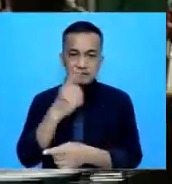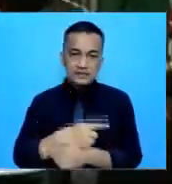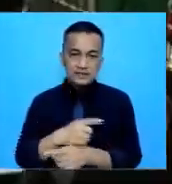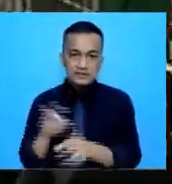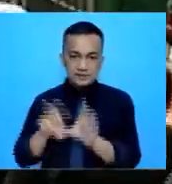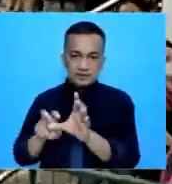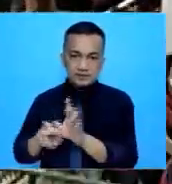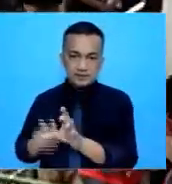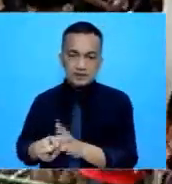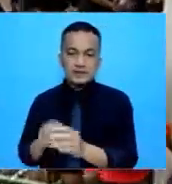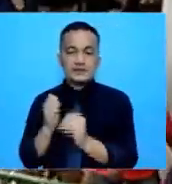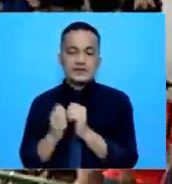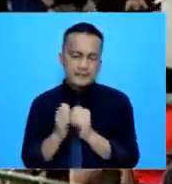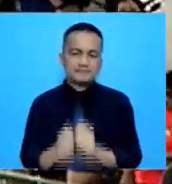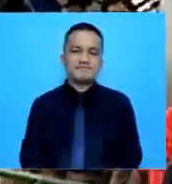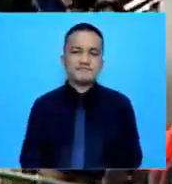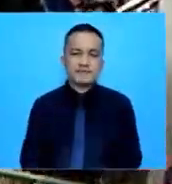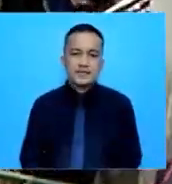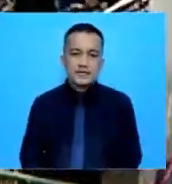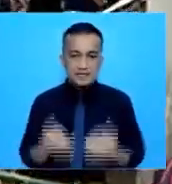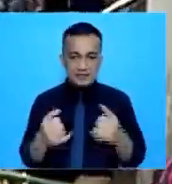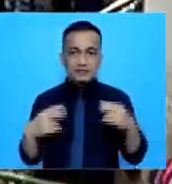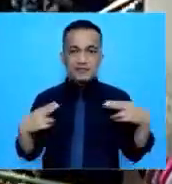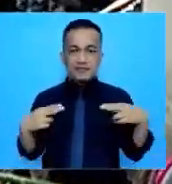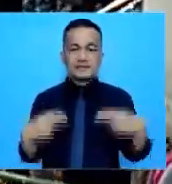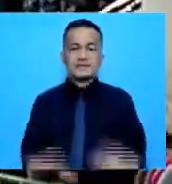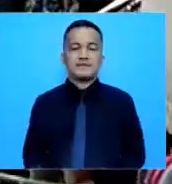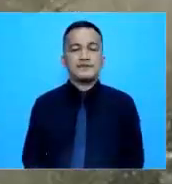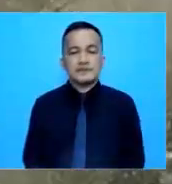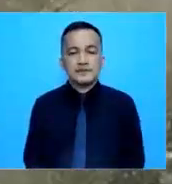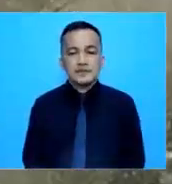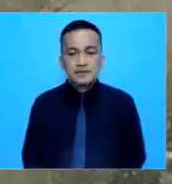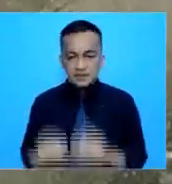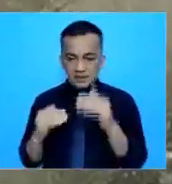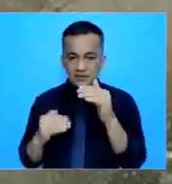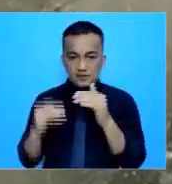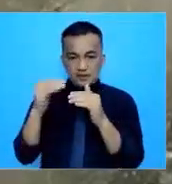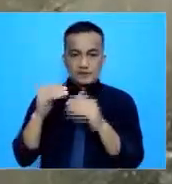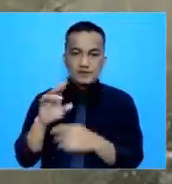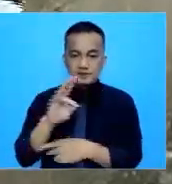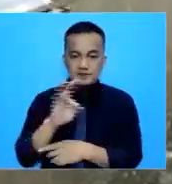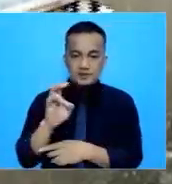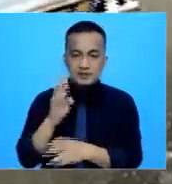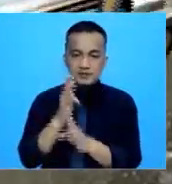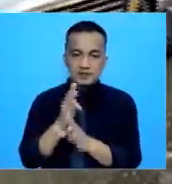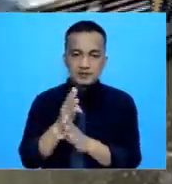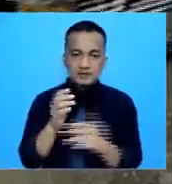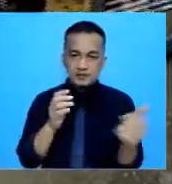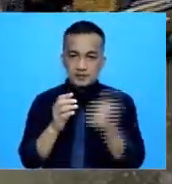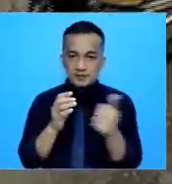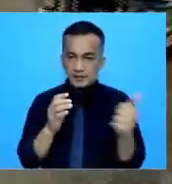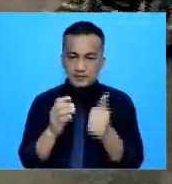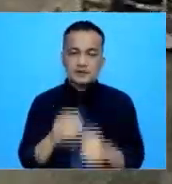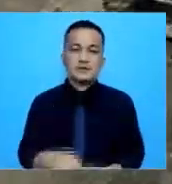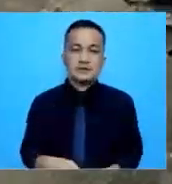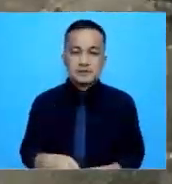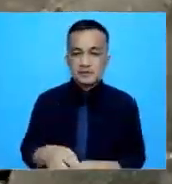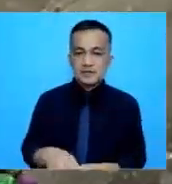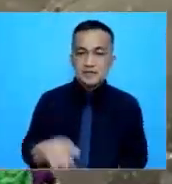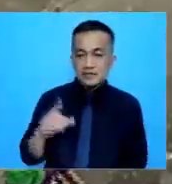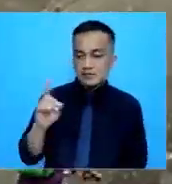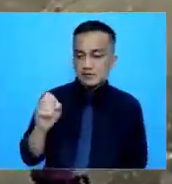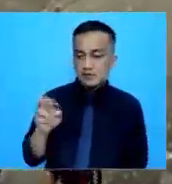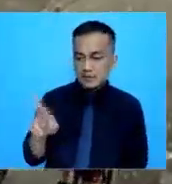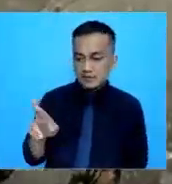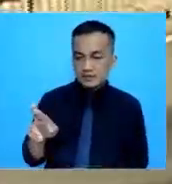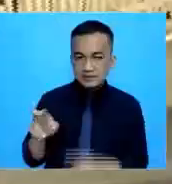pasahero sa EDSA Busway ngayong holiday season. Umaabot naman sa mayigit 700 bus ang bumabiyahe. Tingin naman ng DOTR,